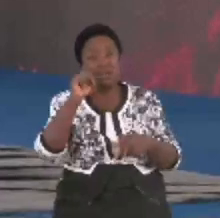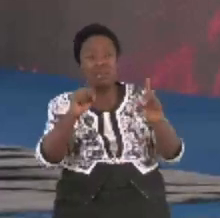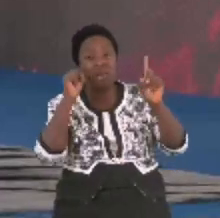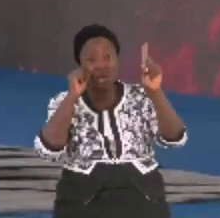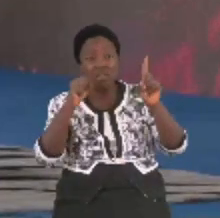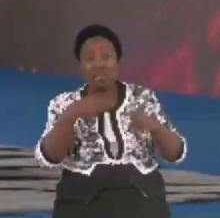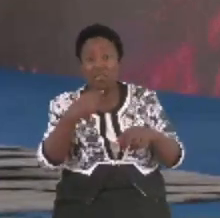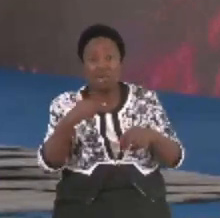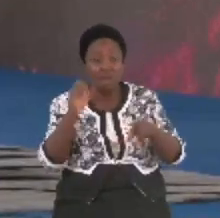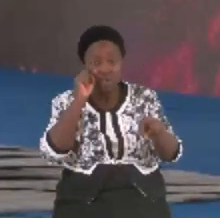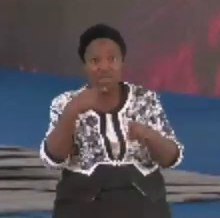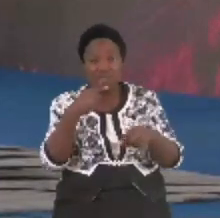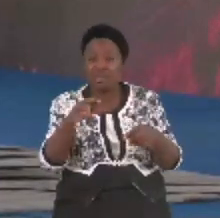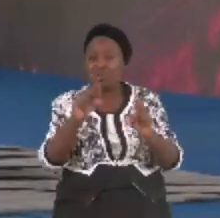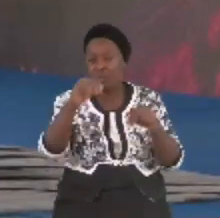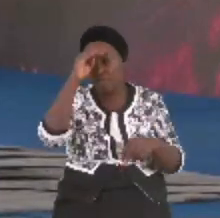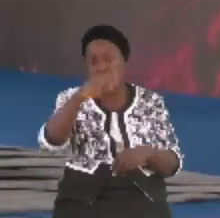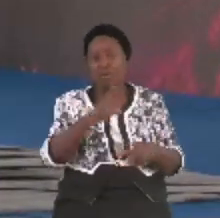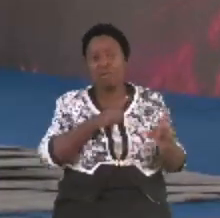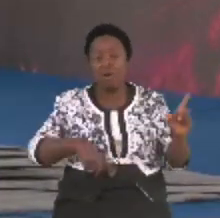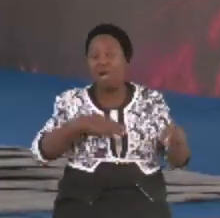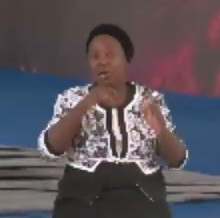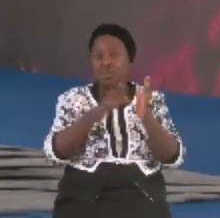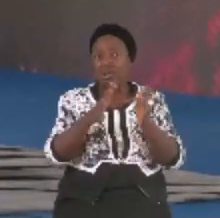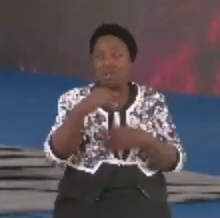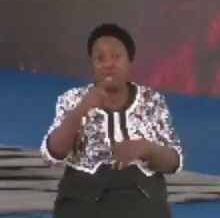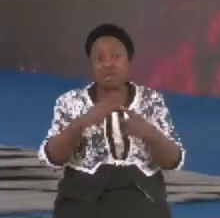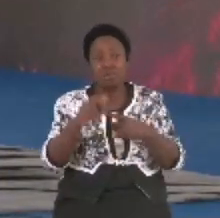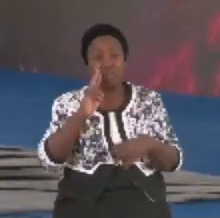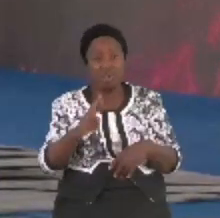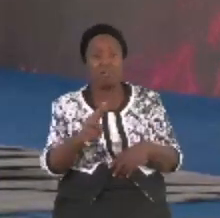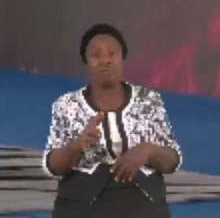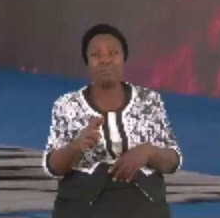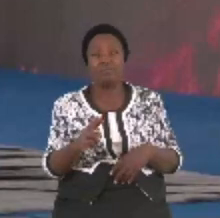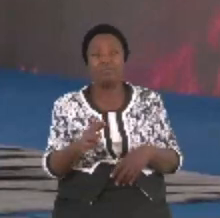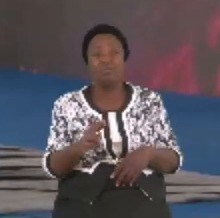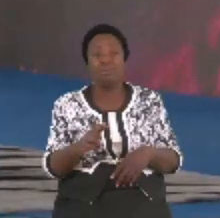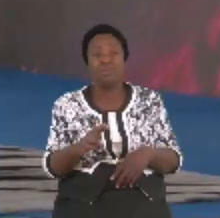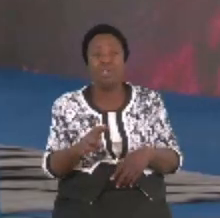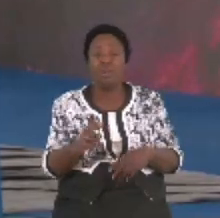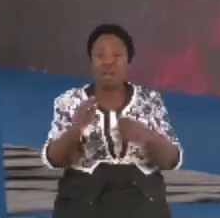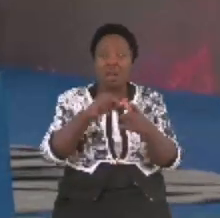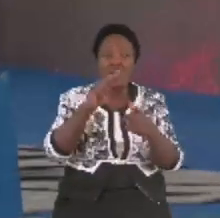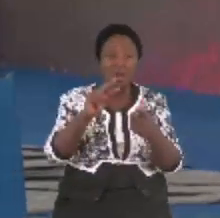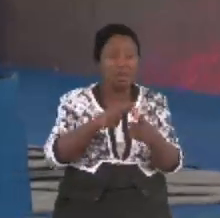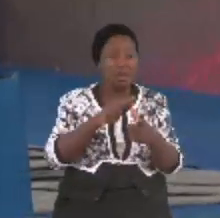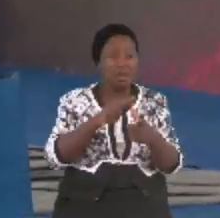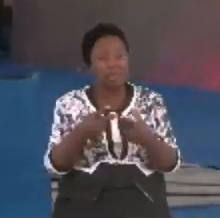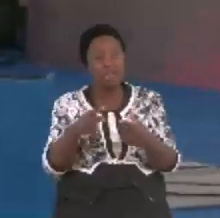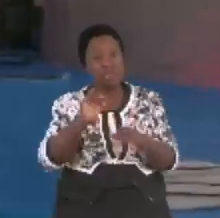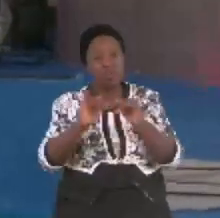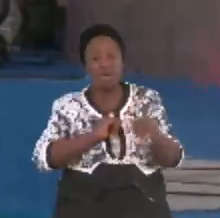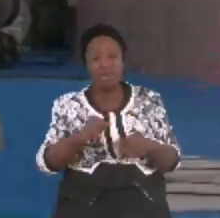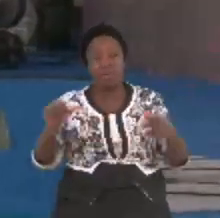personne ne te condamne, dit non Seigneur. Jésus lui dit, je ne te condamne pas non plus, va et ne pêche